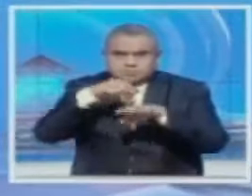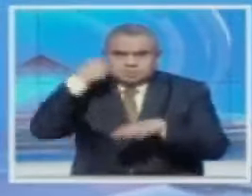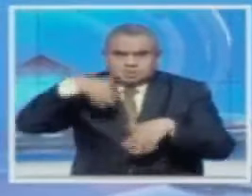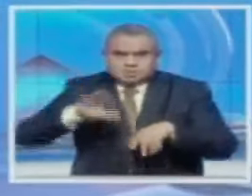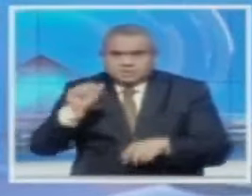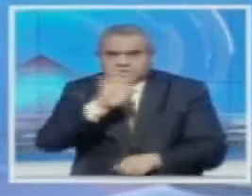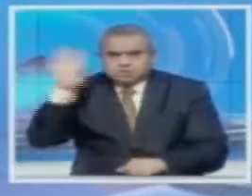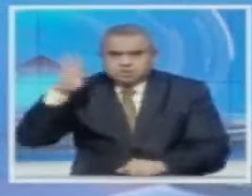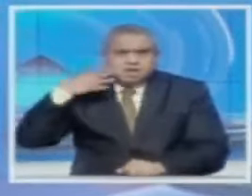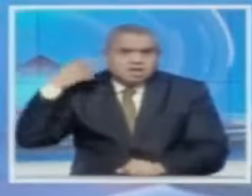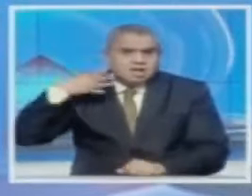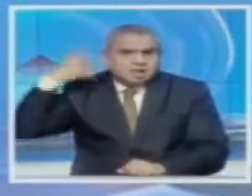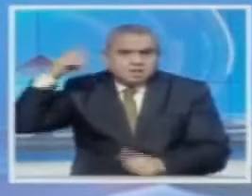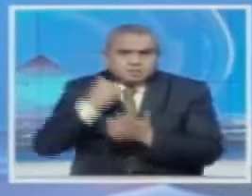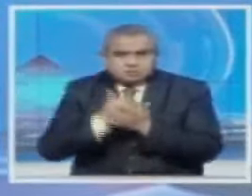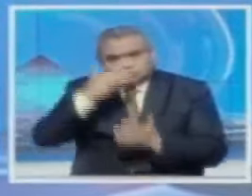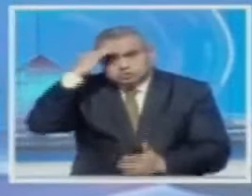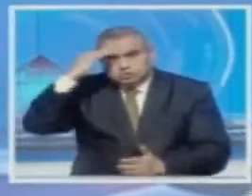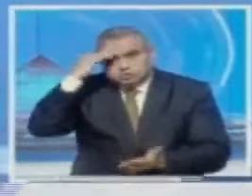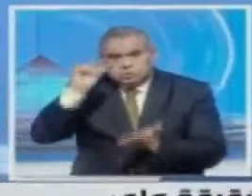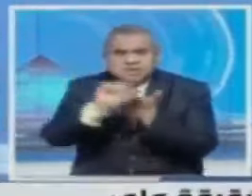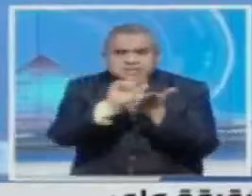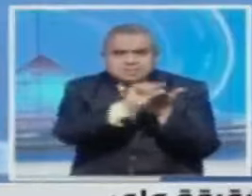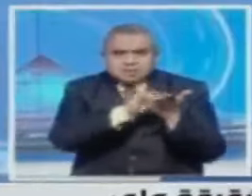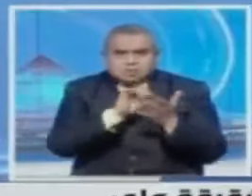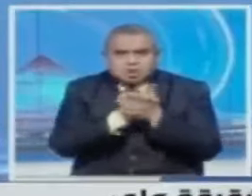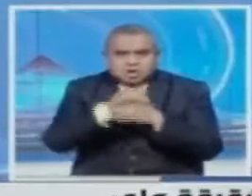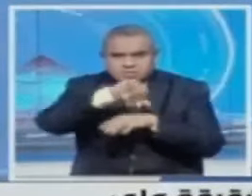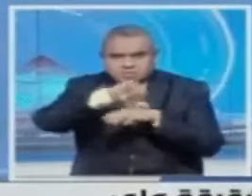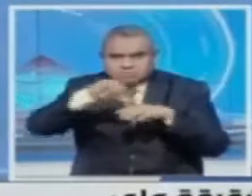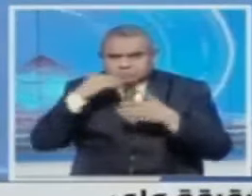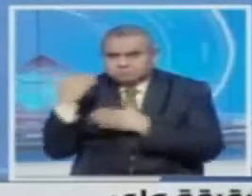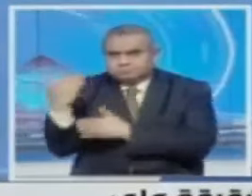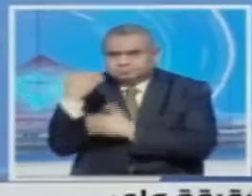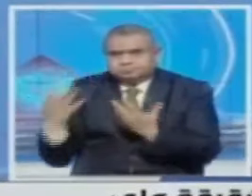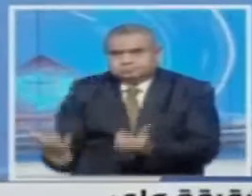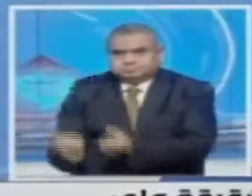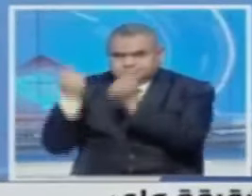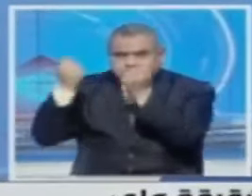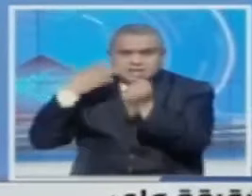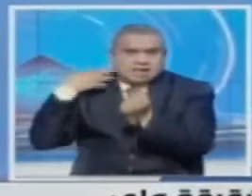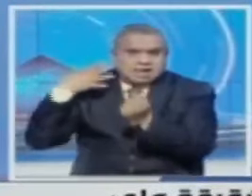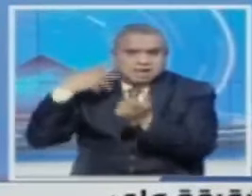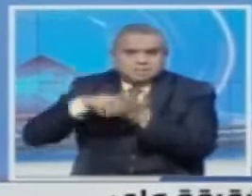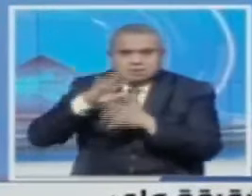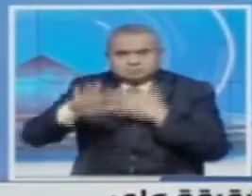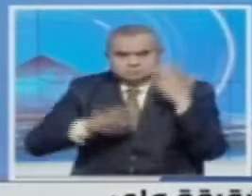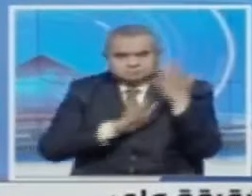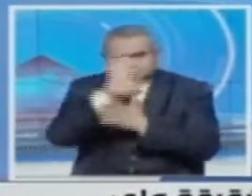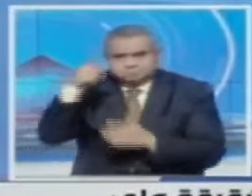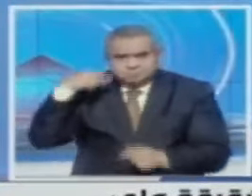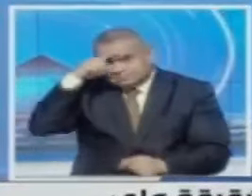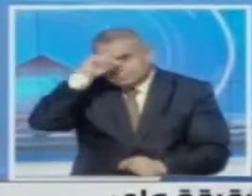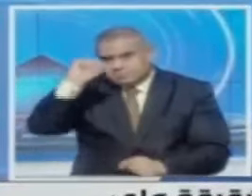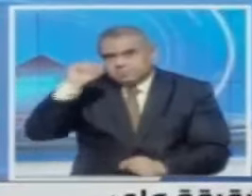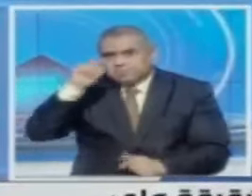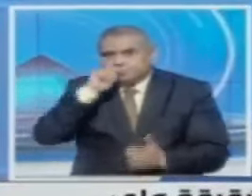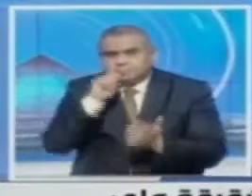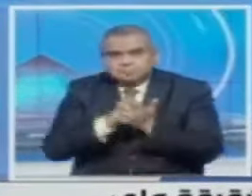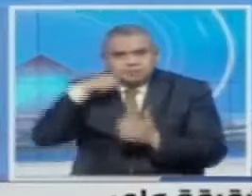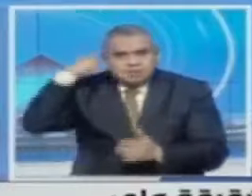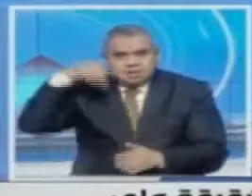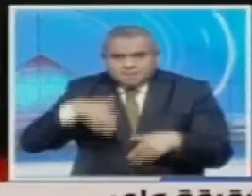الليبي عقيل صالح الشكر لكافة الدول الصديقة والشقيقة على مساعدتها لليبيا في ظل الظروف العصيبة. وأكد عقيل